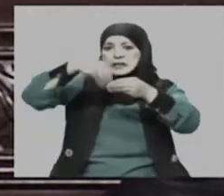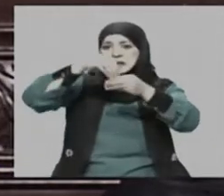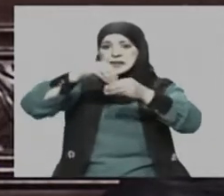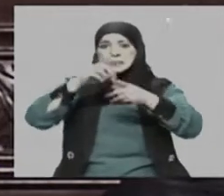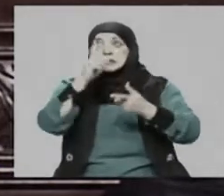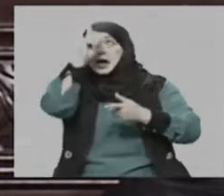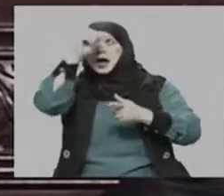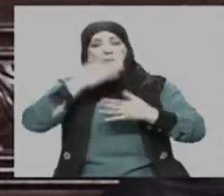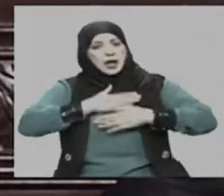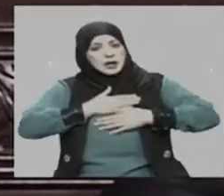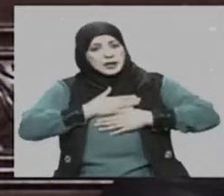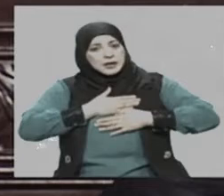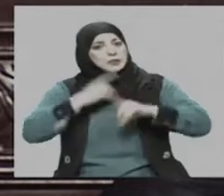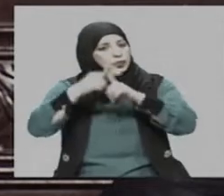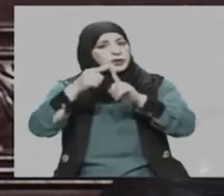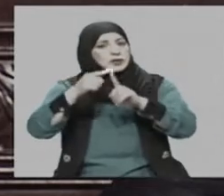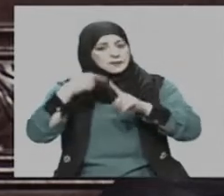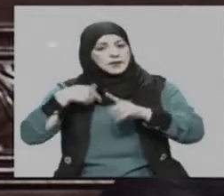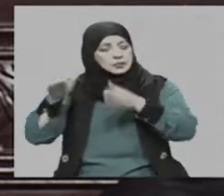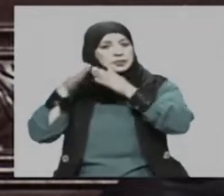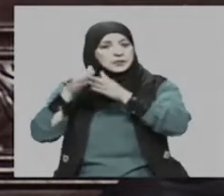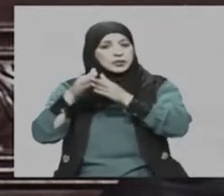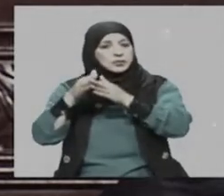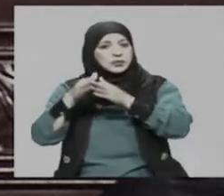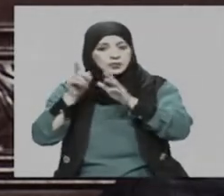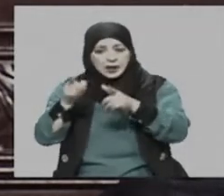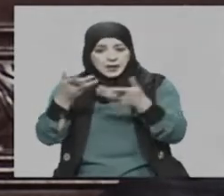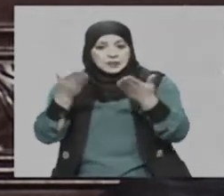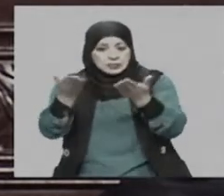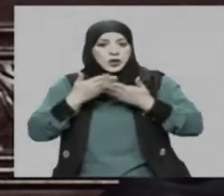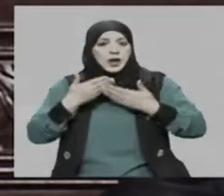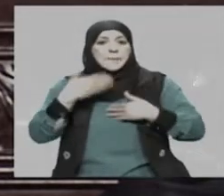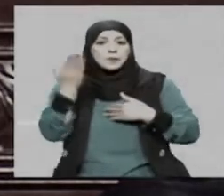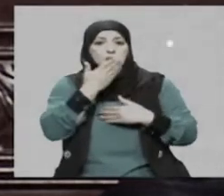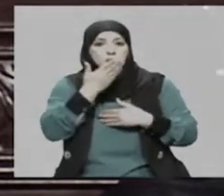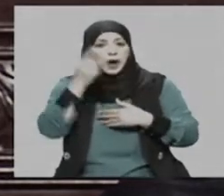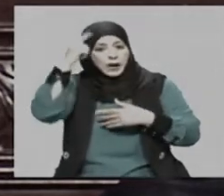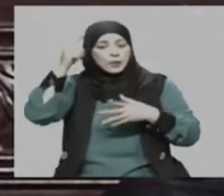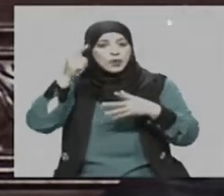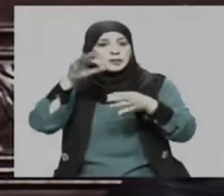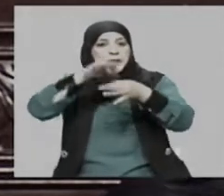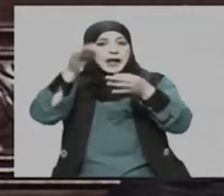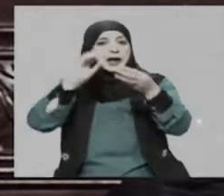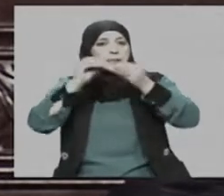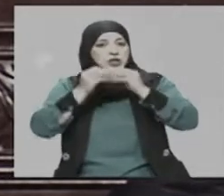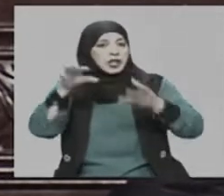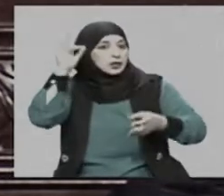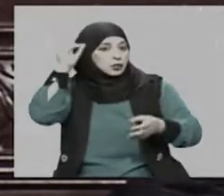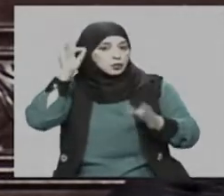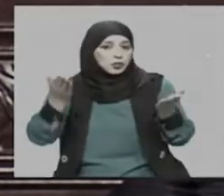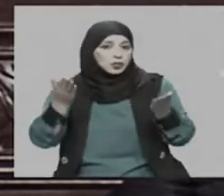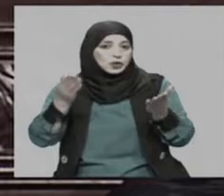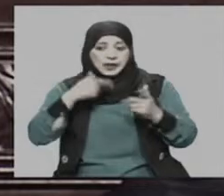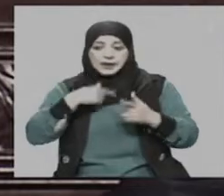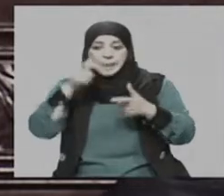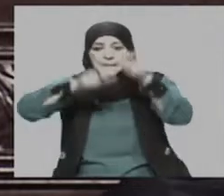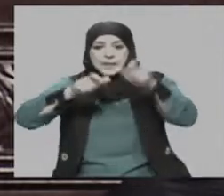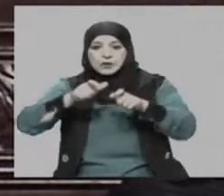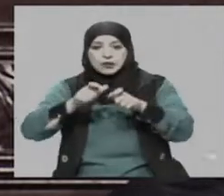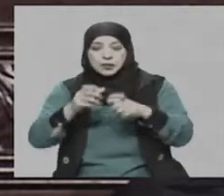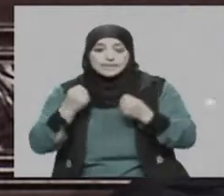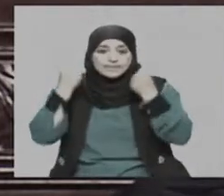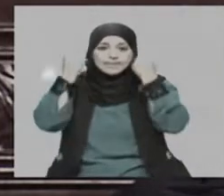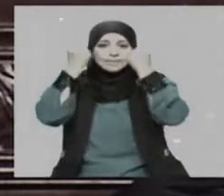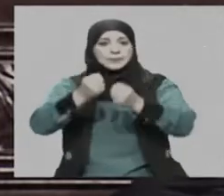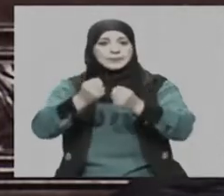بالحلال بل هذا مطلوب هذا اللي حاشتنا به باش نحلوا مشاكل بلادنا حاشتنا بعباد تغامر